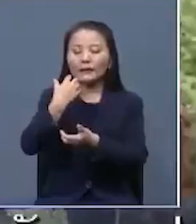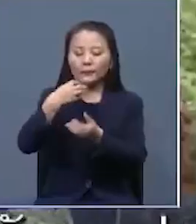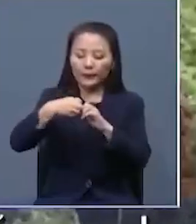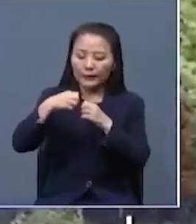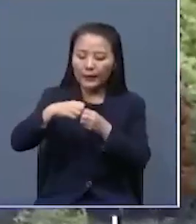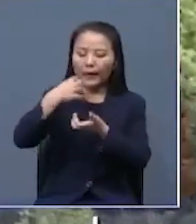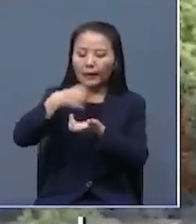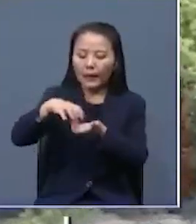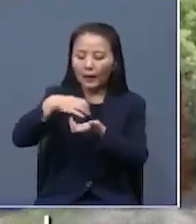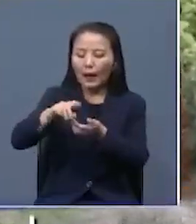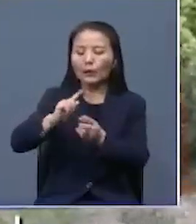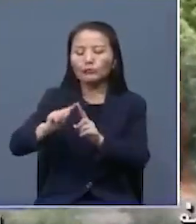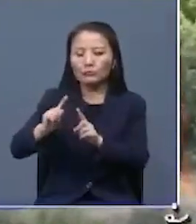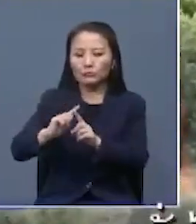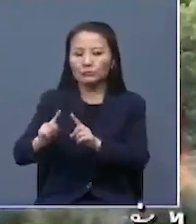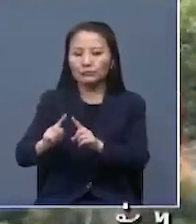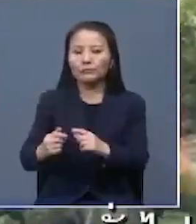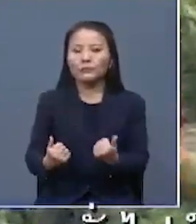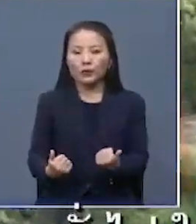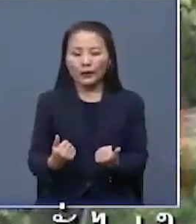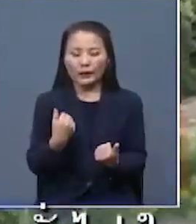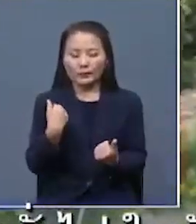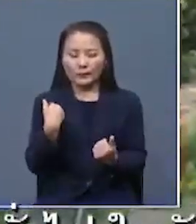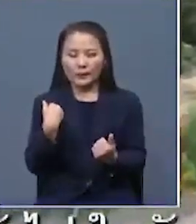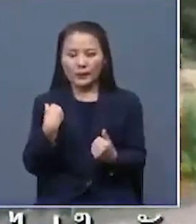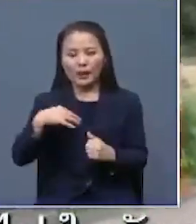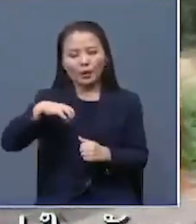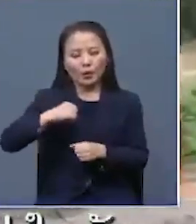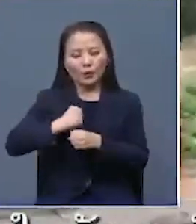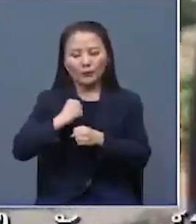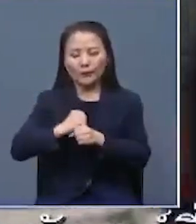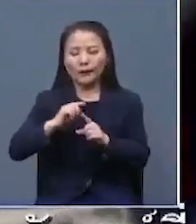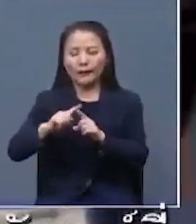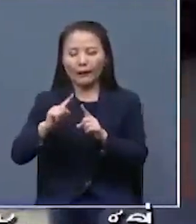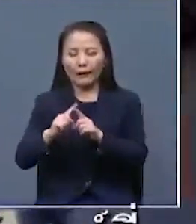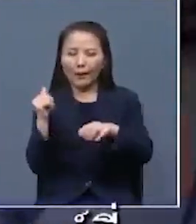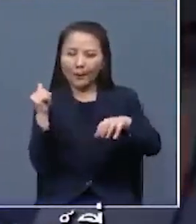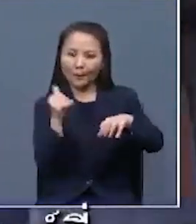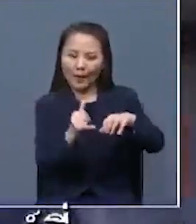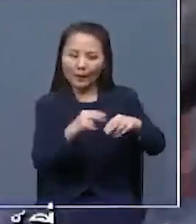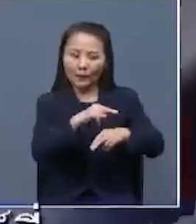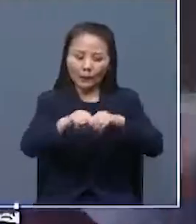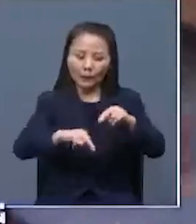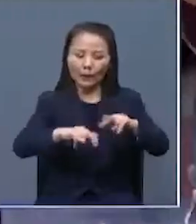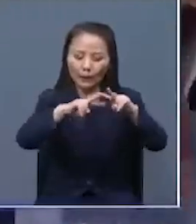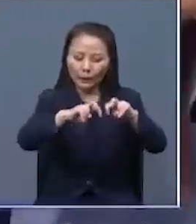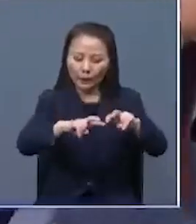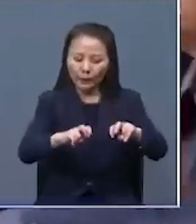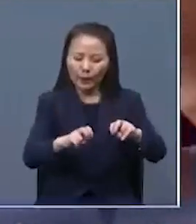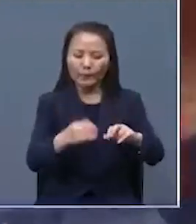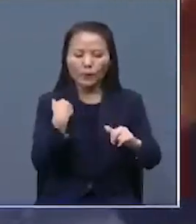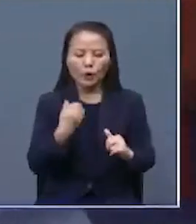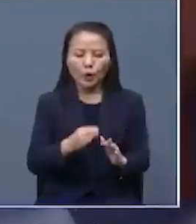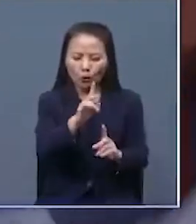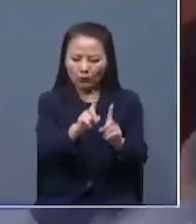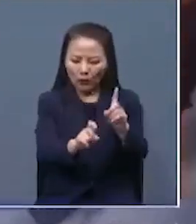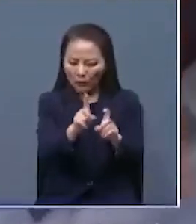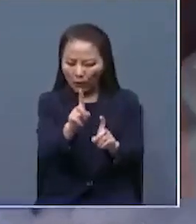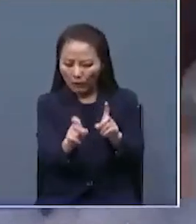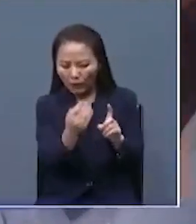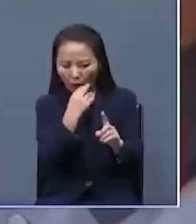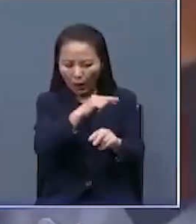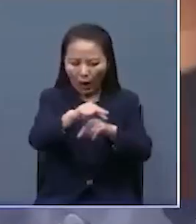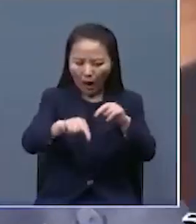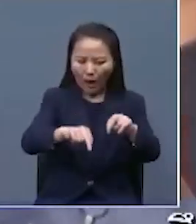สถานการณ์และความคืบหน้าในเบื้องต้นโดยวันนี้หน่วยงานที่เกี่ยวข้องได้ลงพื้นที่นะครับเริ่มค้นหาชิ้นส่วนร่างของผู้เสียชีวิต